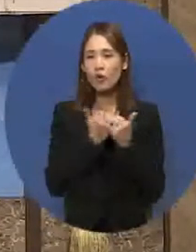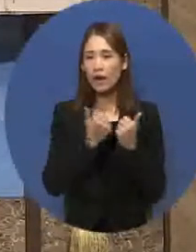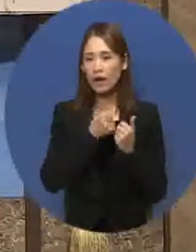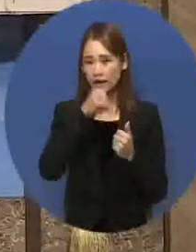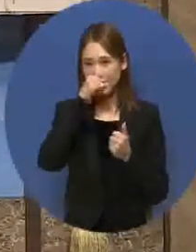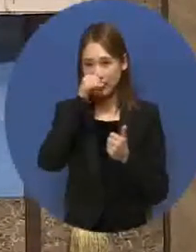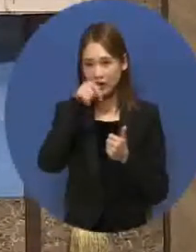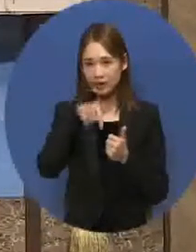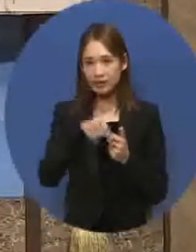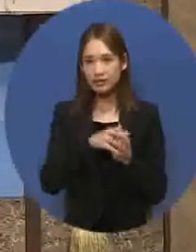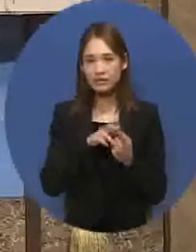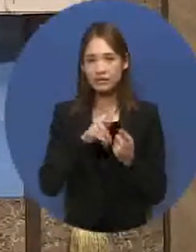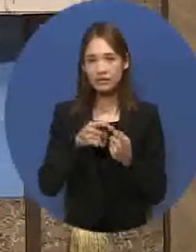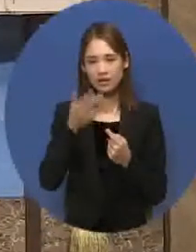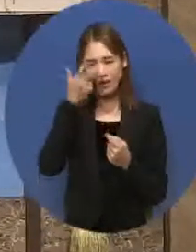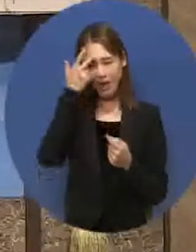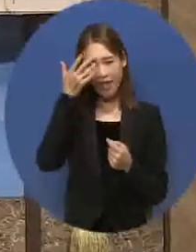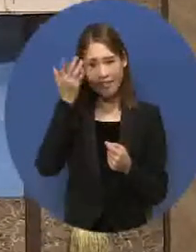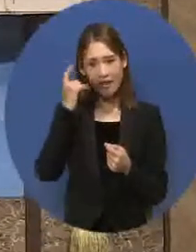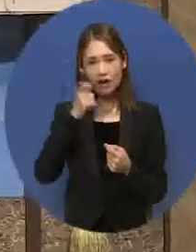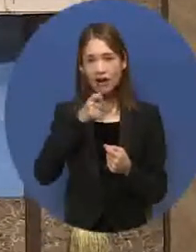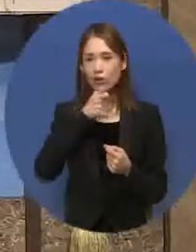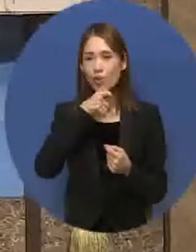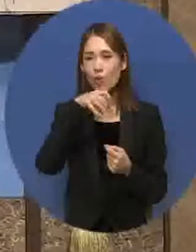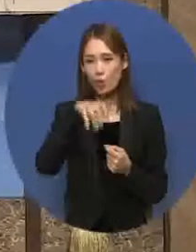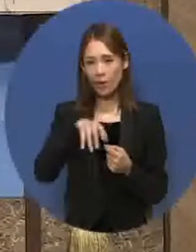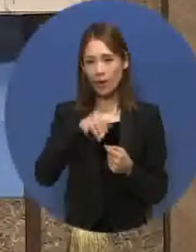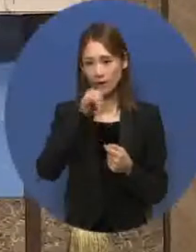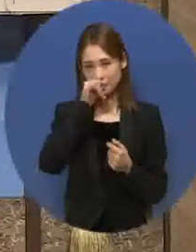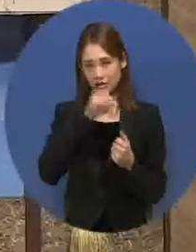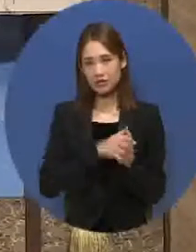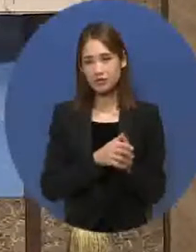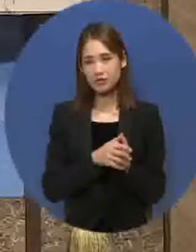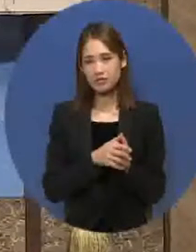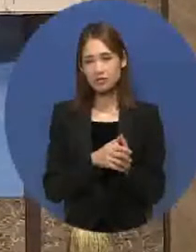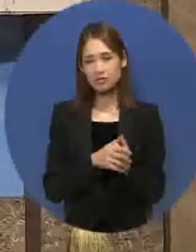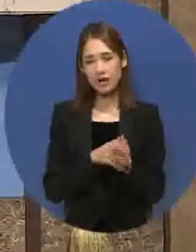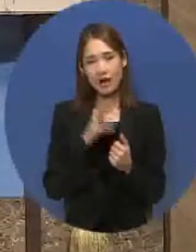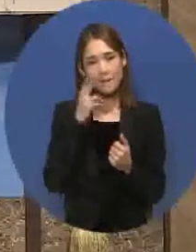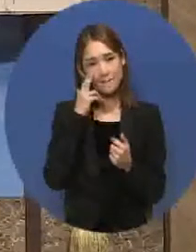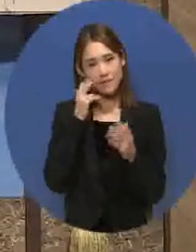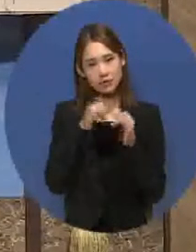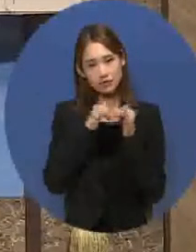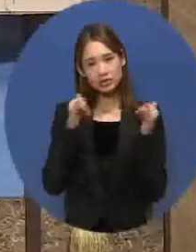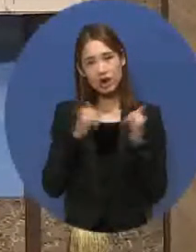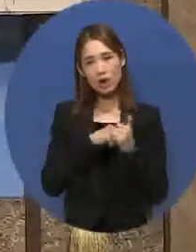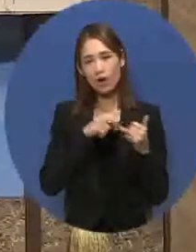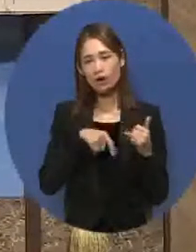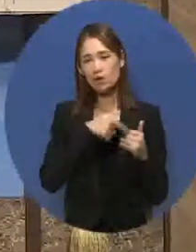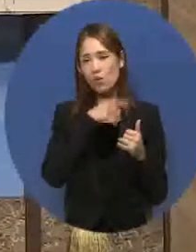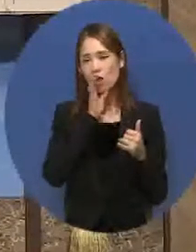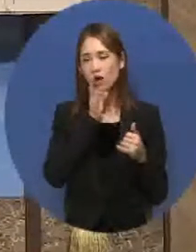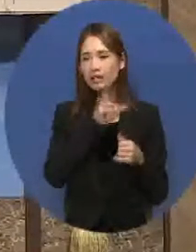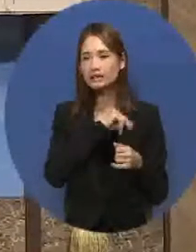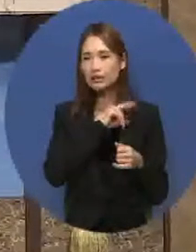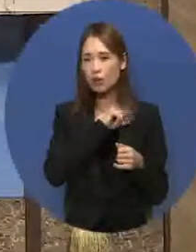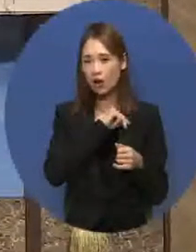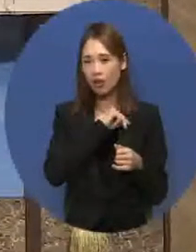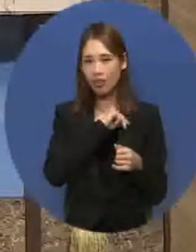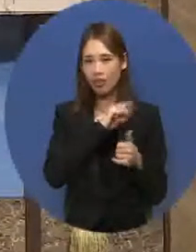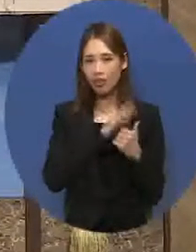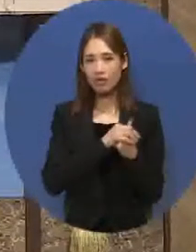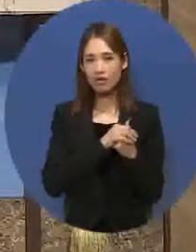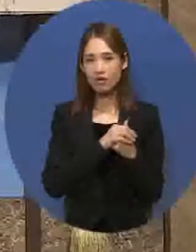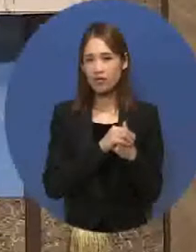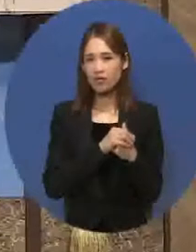로마가 원로위원 이런 제도가 있었지 않습니까? 그렇죠. 그러니까 미국 사회에서는 원로의원들이